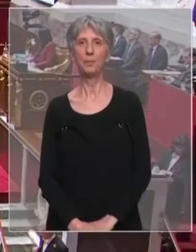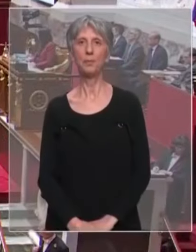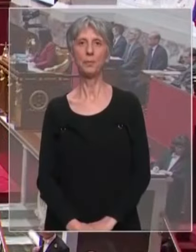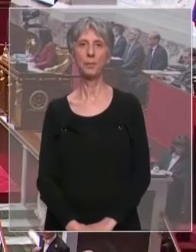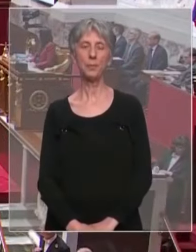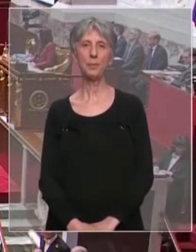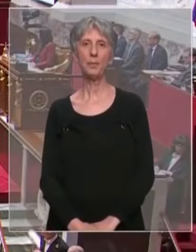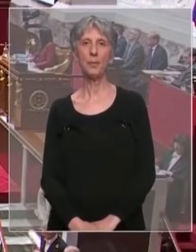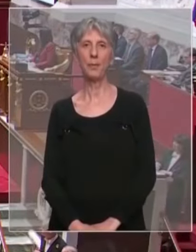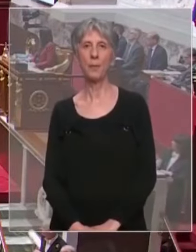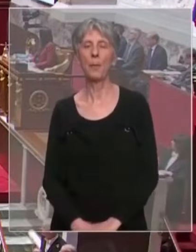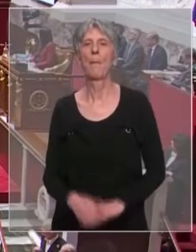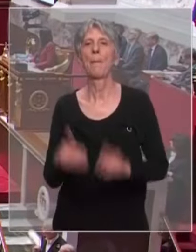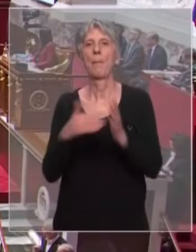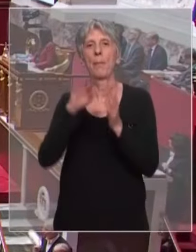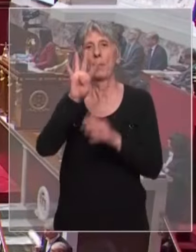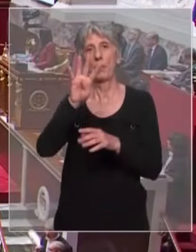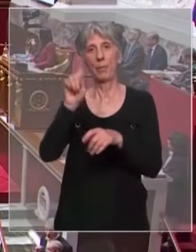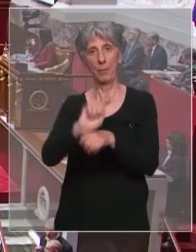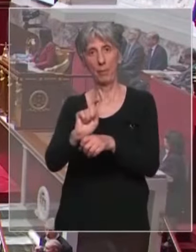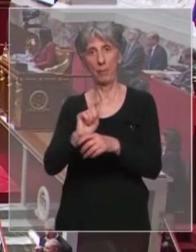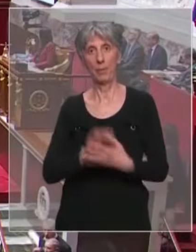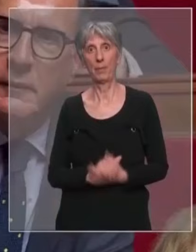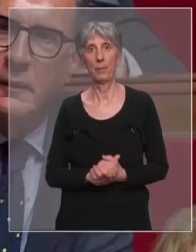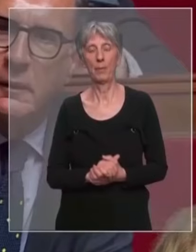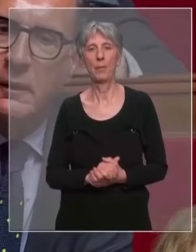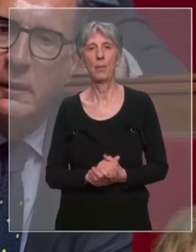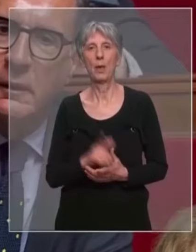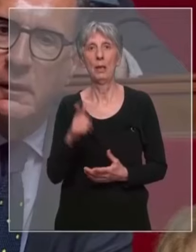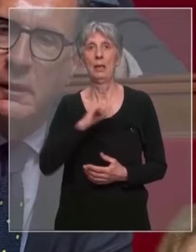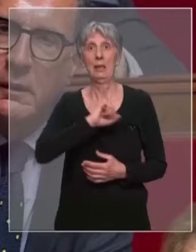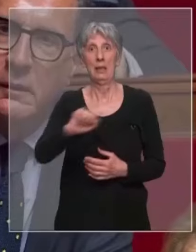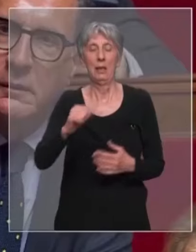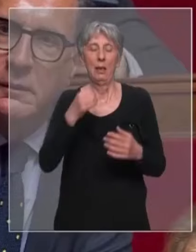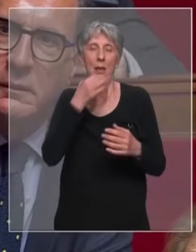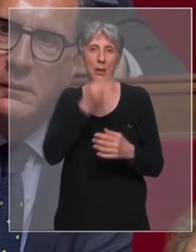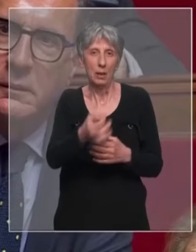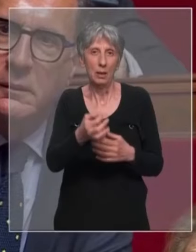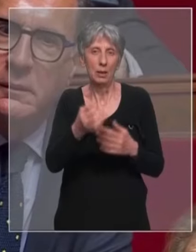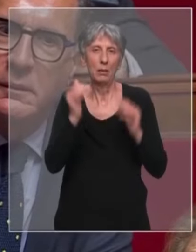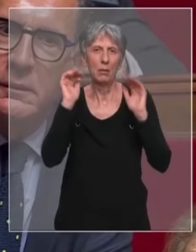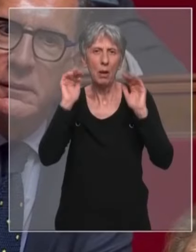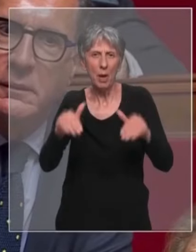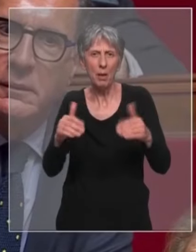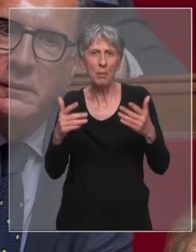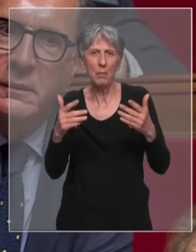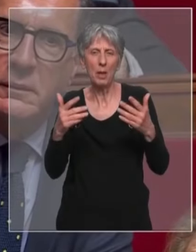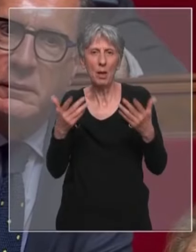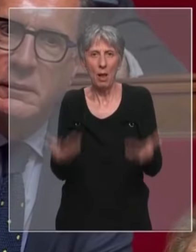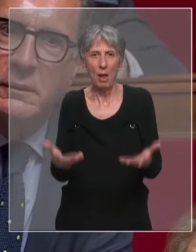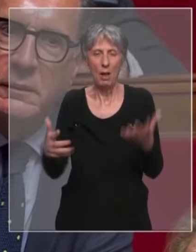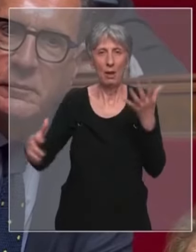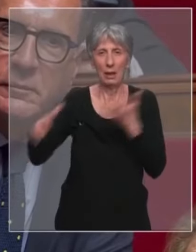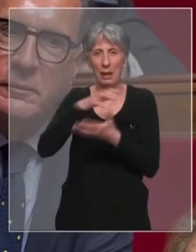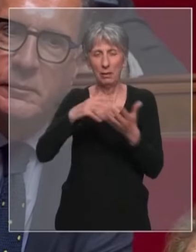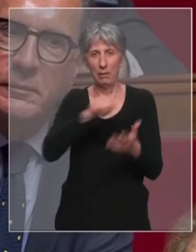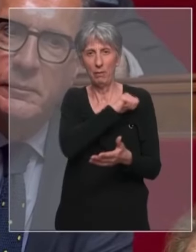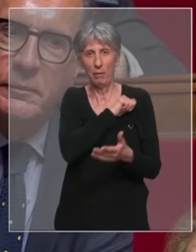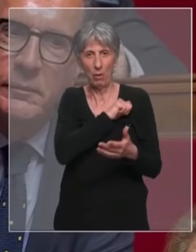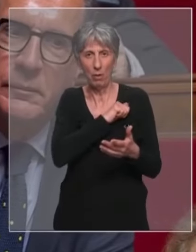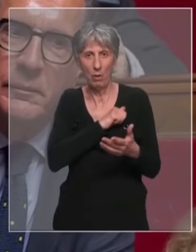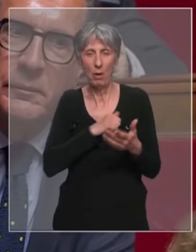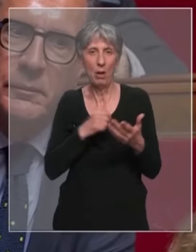Il vous reste 4 secondes, Monsieur Bricou. 4 secondes. 4. Je fais très vite, simplement pour vous dire qu'on a quand même en face de nous une crise importante et